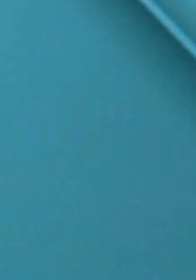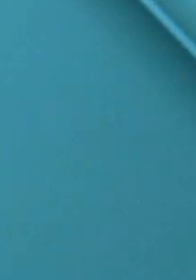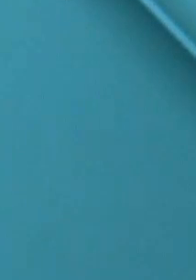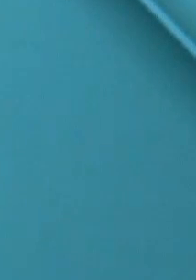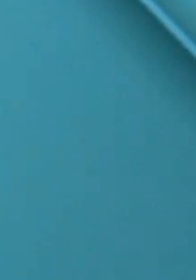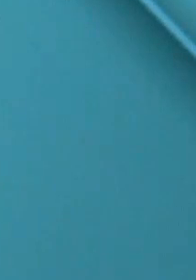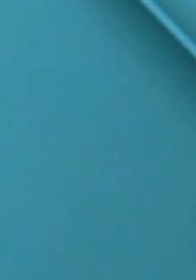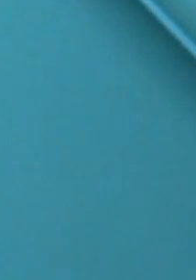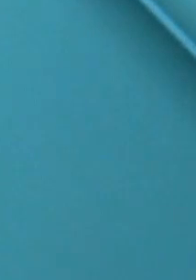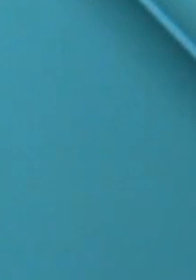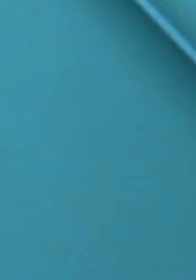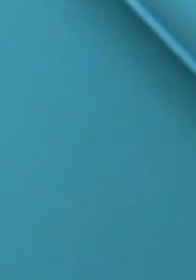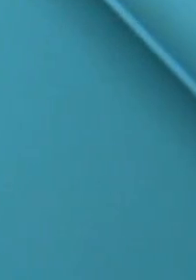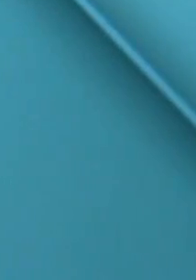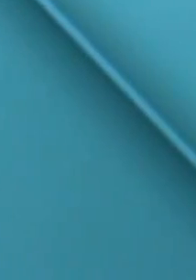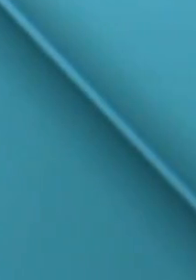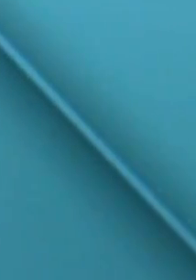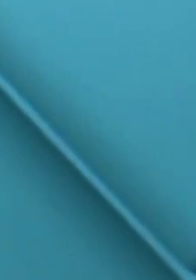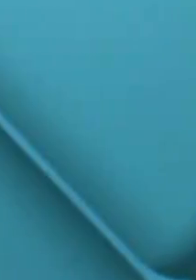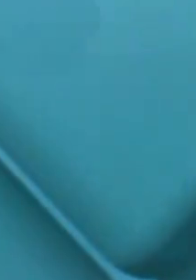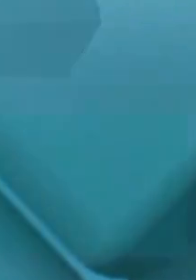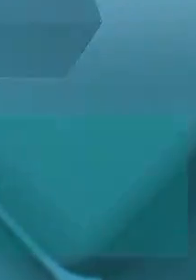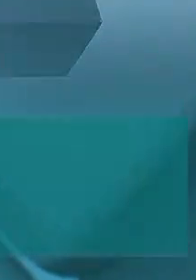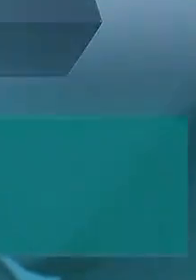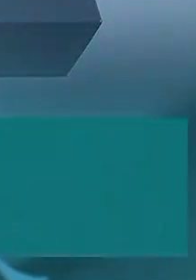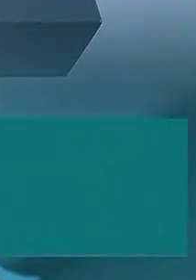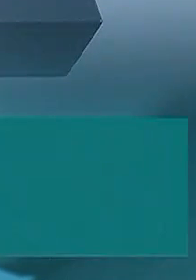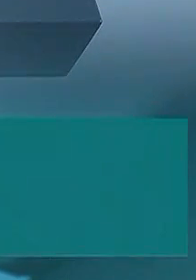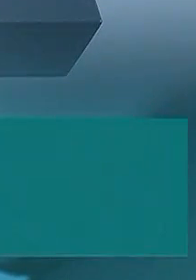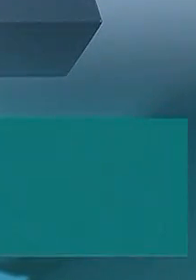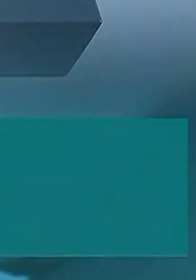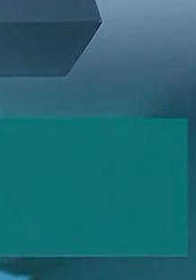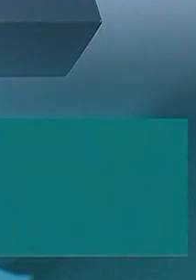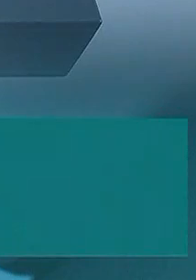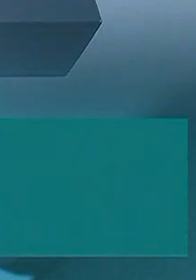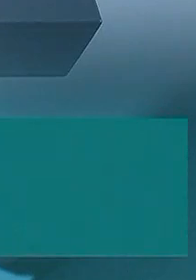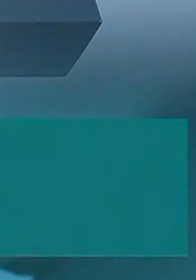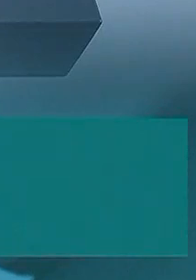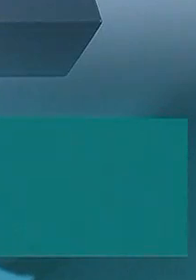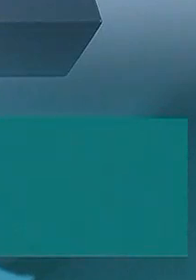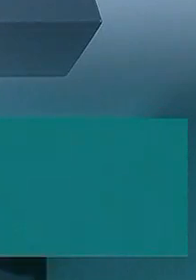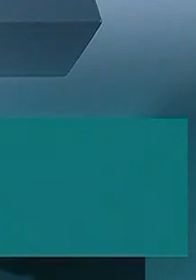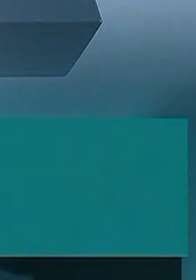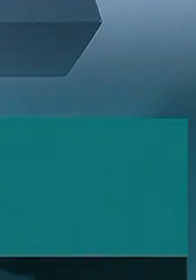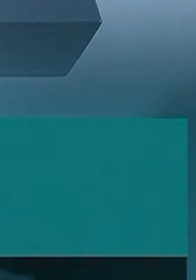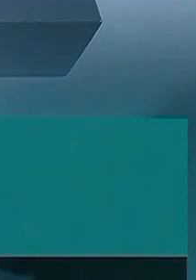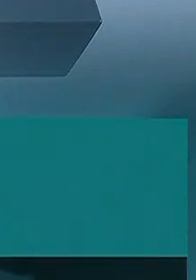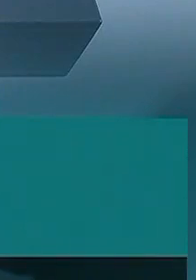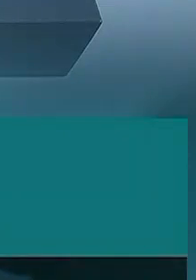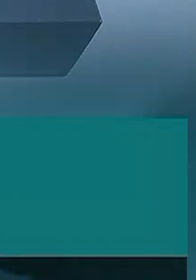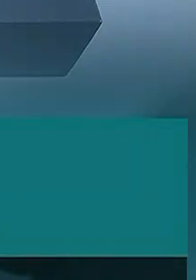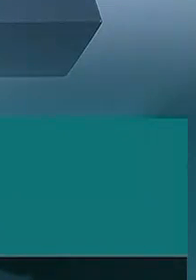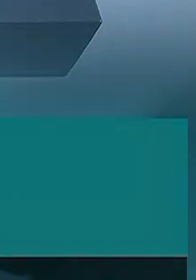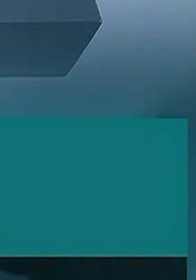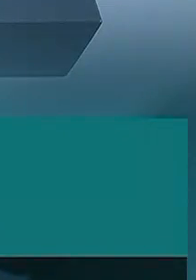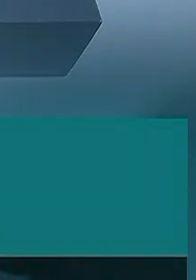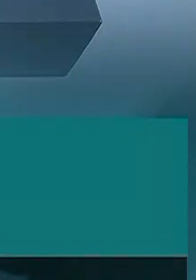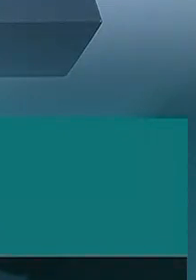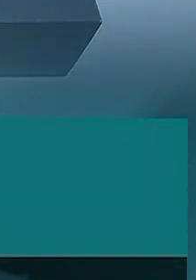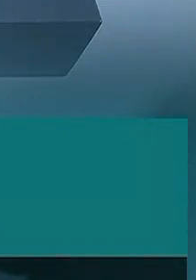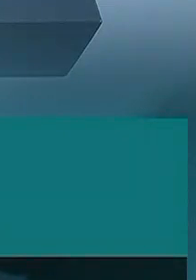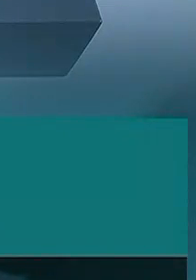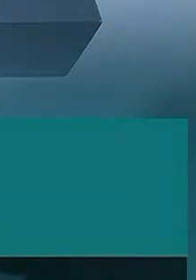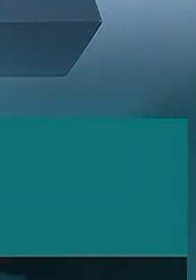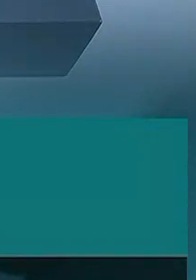안녕하십니까. 오뉴스입니다. 코로나19로 두 달 넘게 미뤄졌던 등교 수업이 오는 13일부터 시작됩니다. 대입 준비가